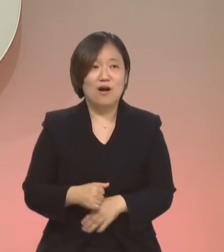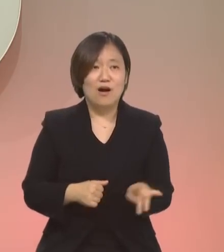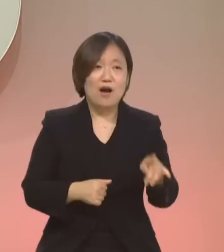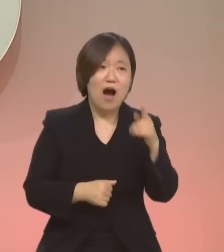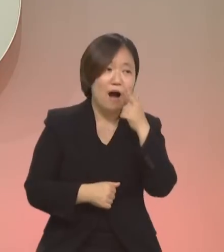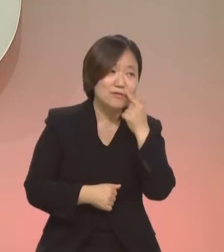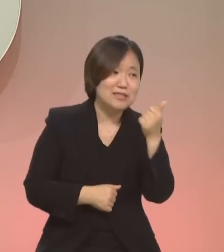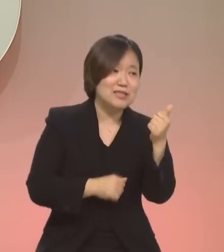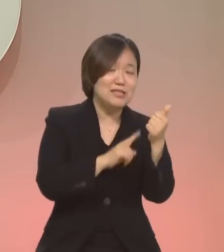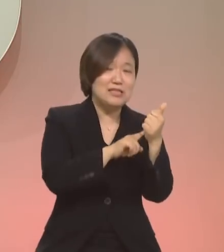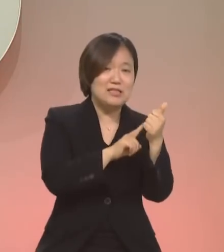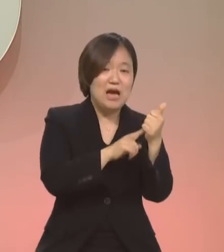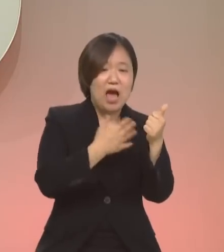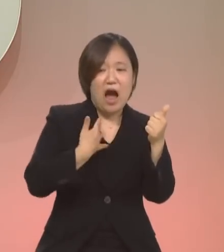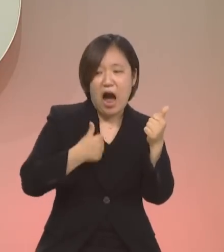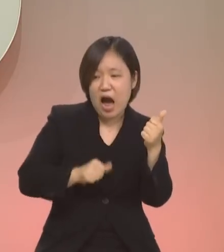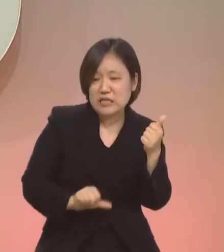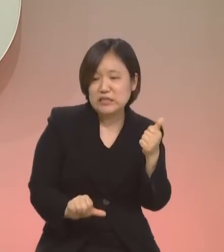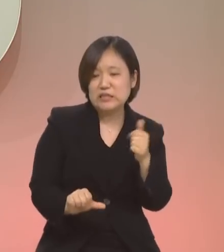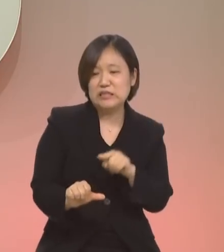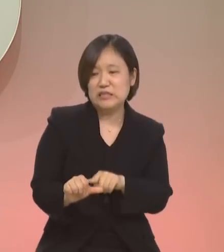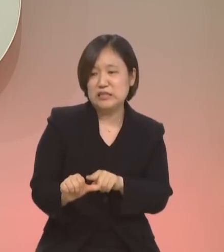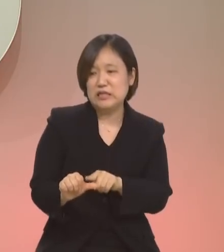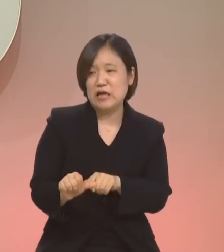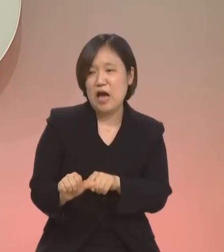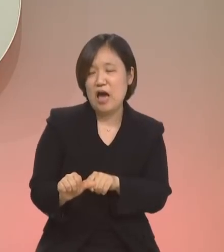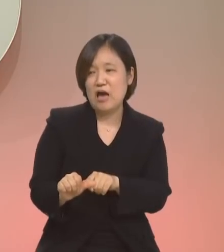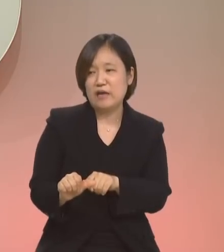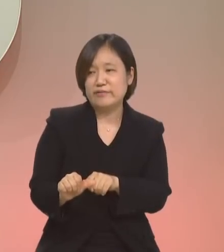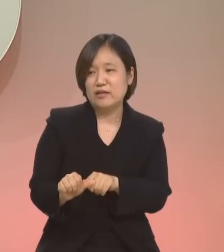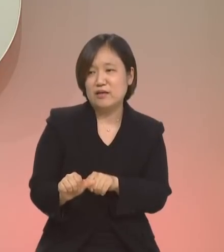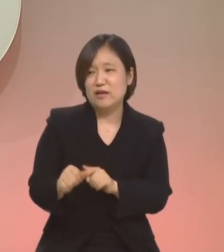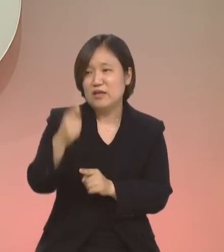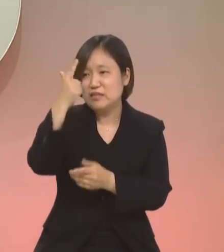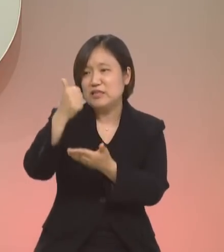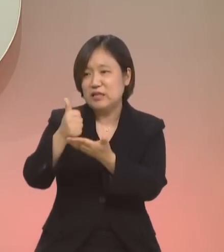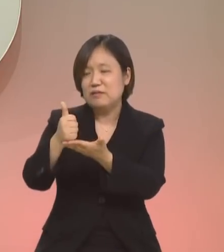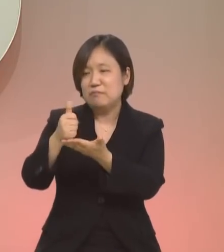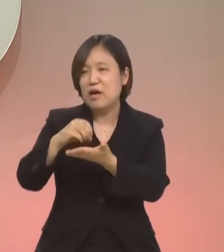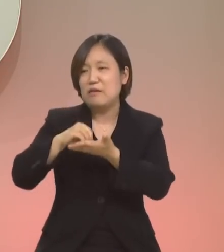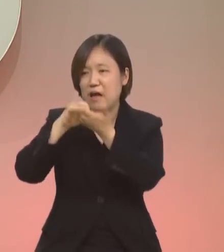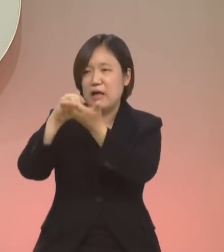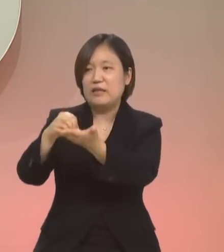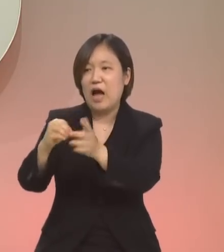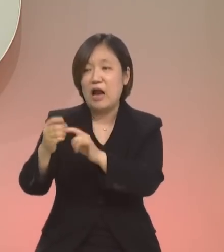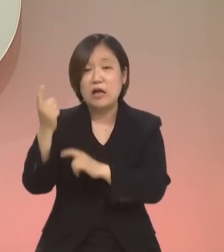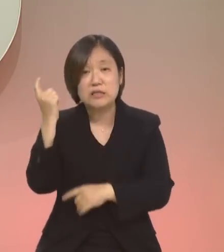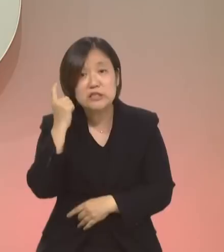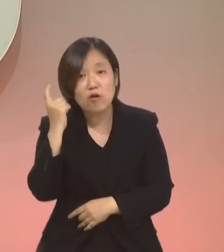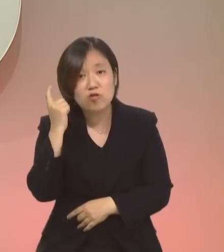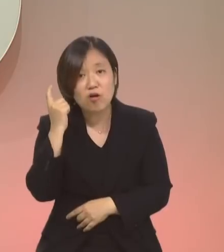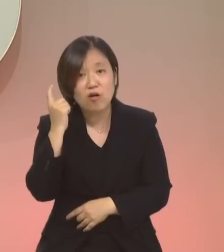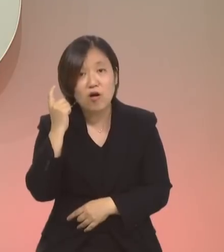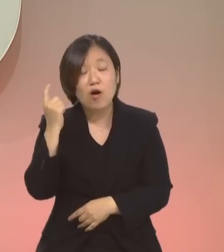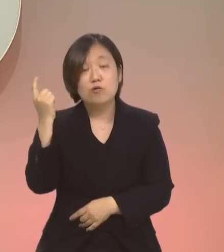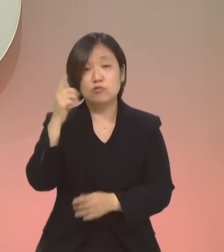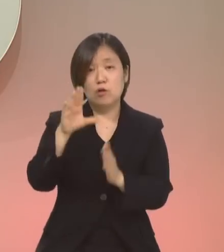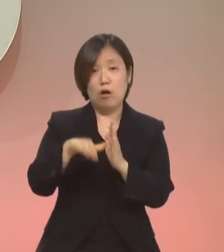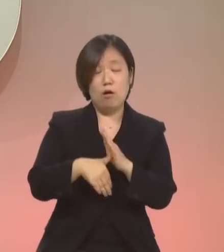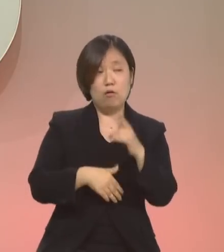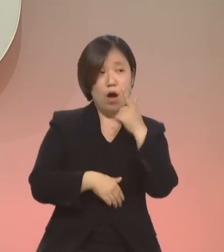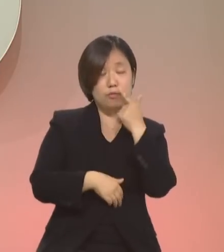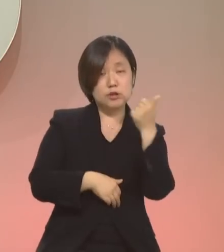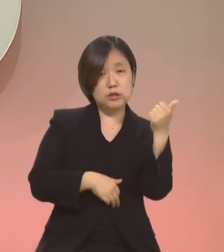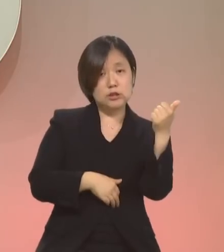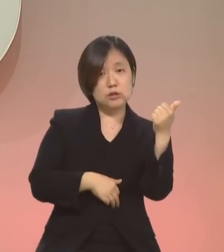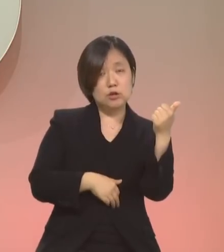들어왔다라는 이야기를 아버지가 딱 들으셨는데 의외로 담담하시더래요